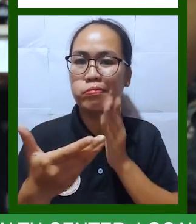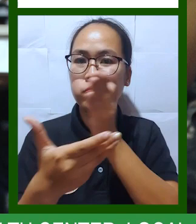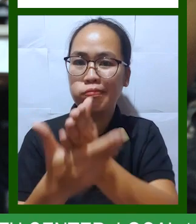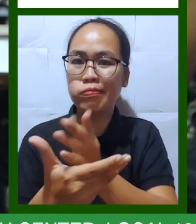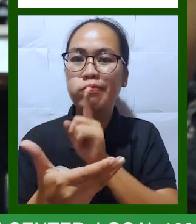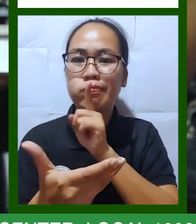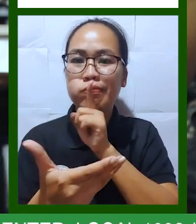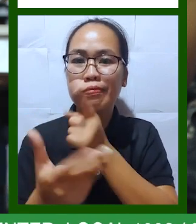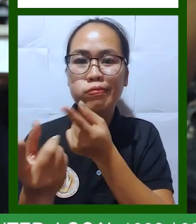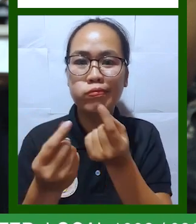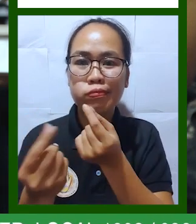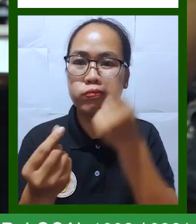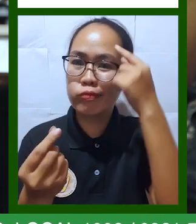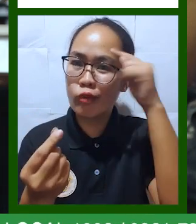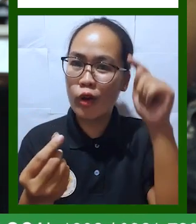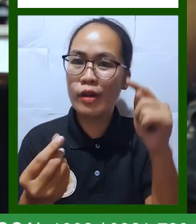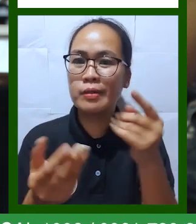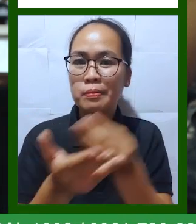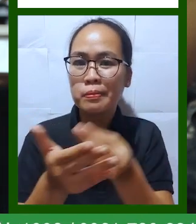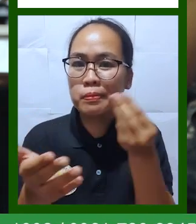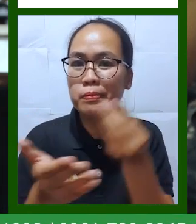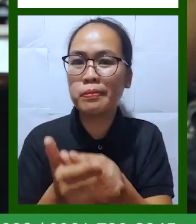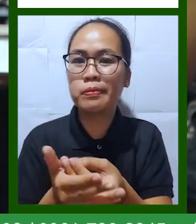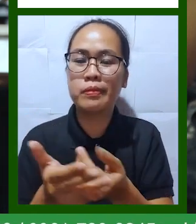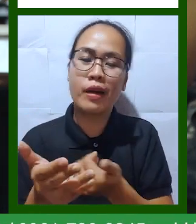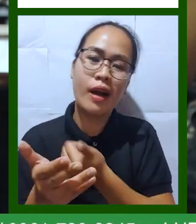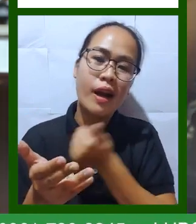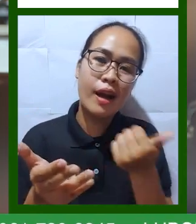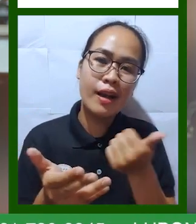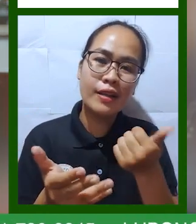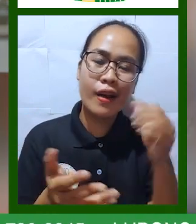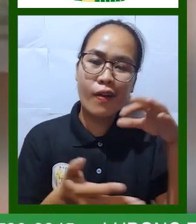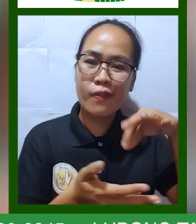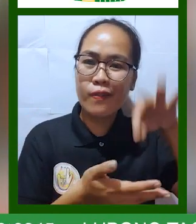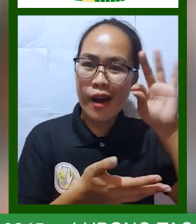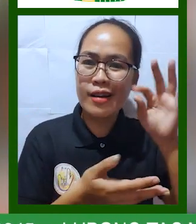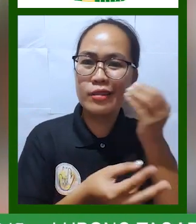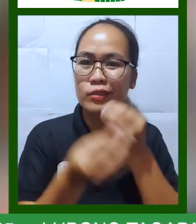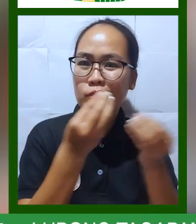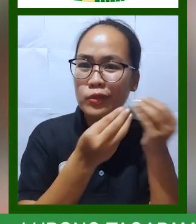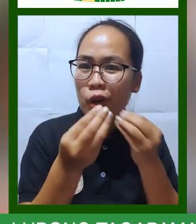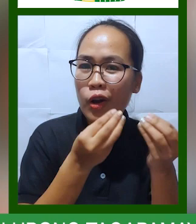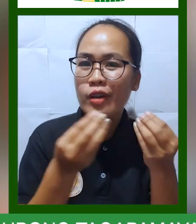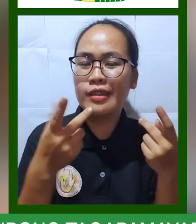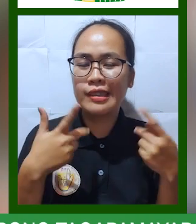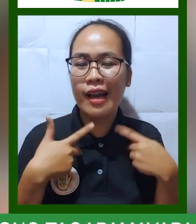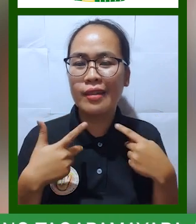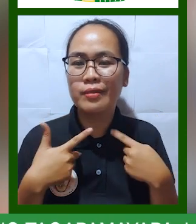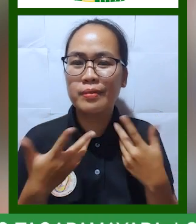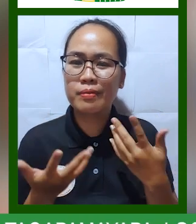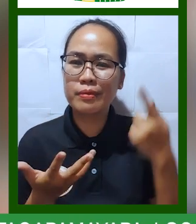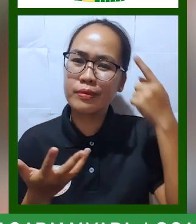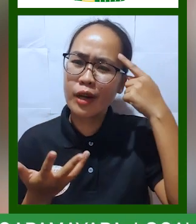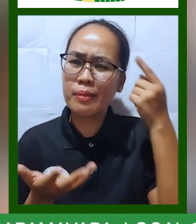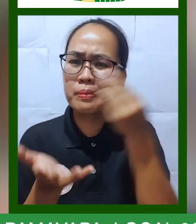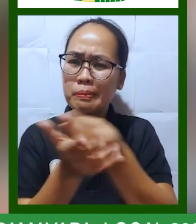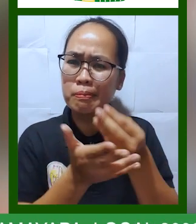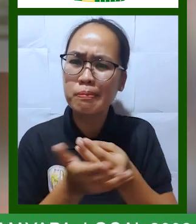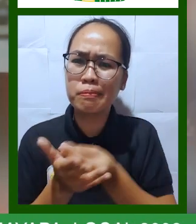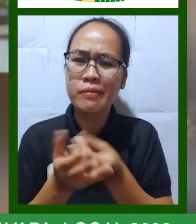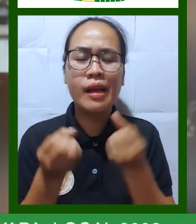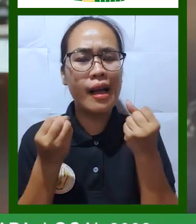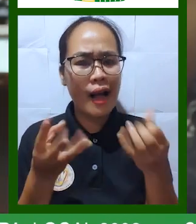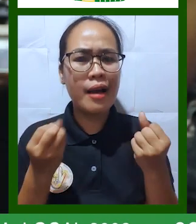na rin po for shopping, diba? Yung mga finds, no? Mga food finds natin na nakakatuwa,